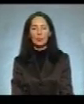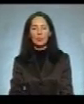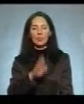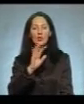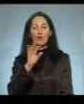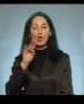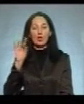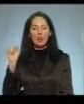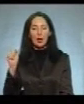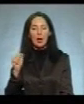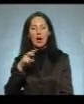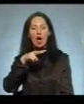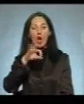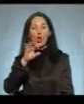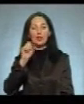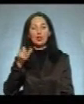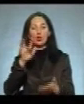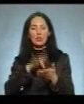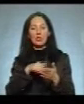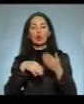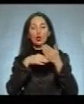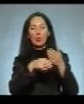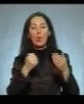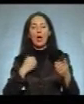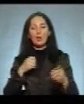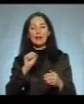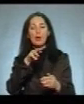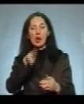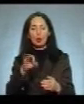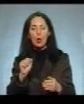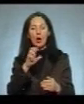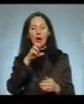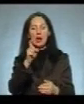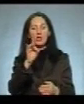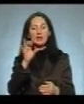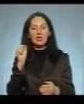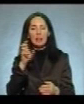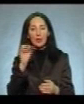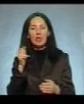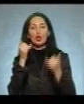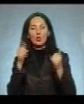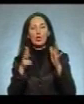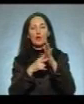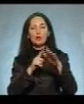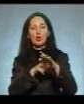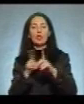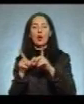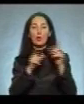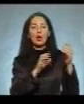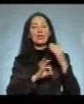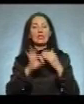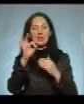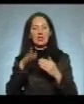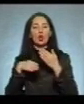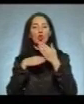Волонтерка логістичного центру допомоги бійцям АТО Христина Фетійця сьогодні в 8-й годині вирушила на схід. Допомогу, яку